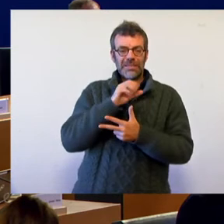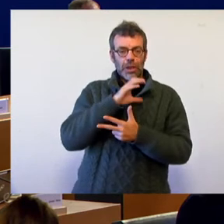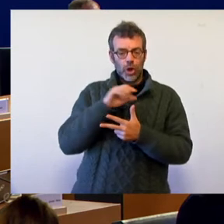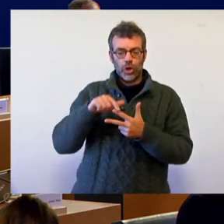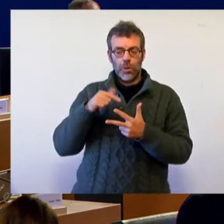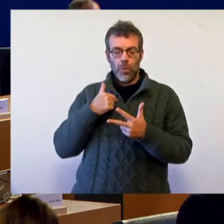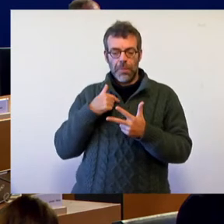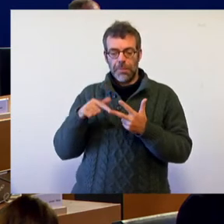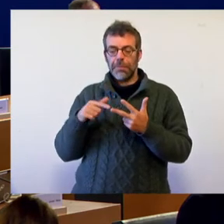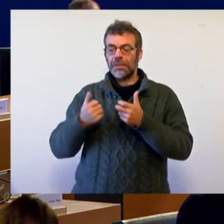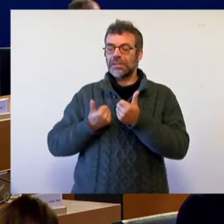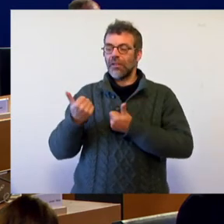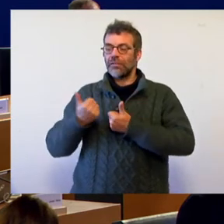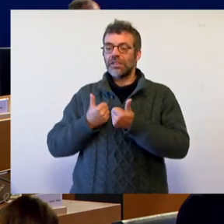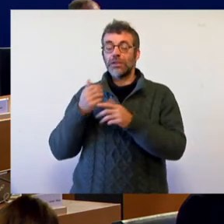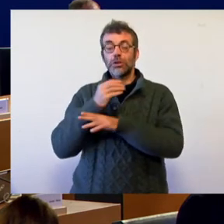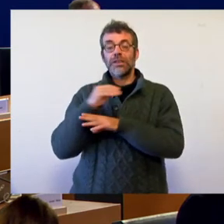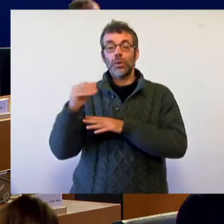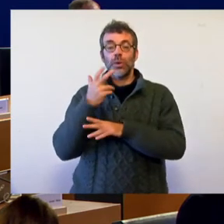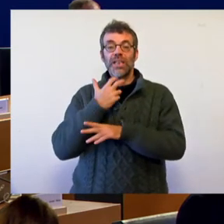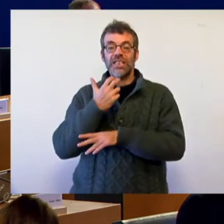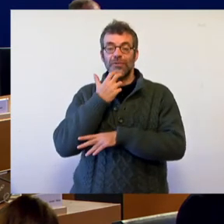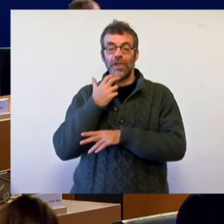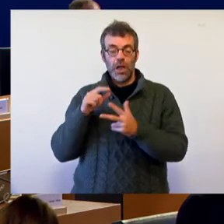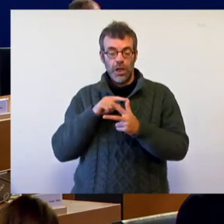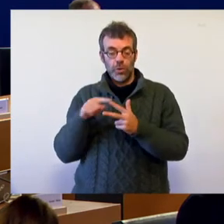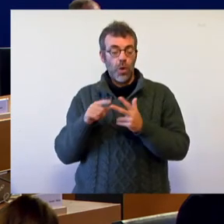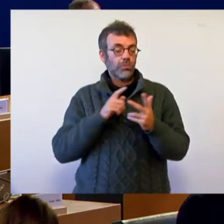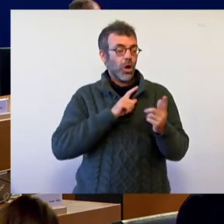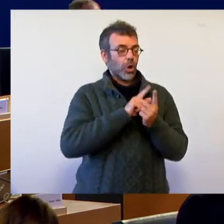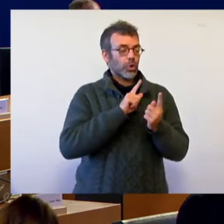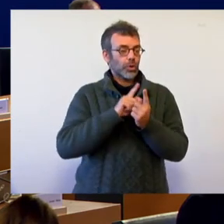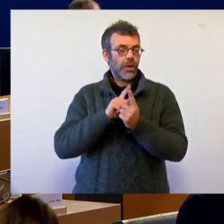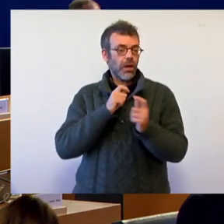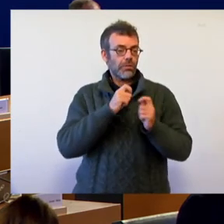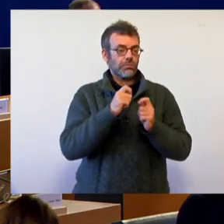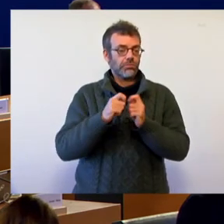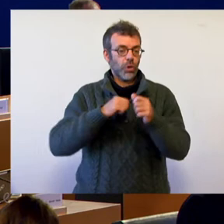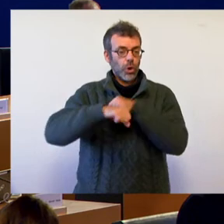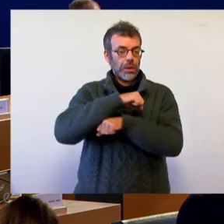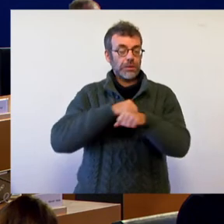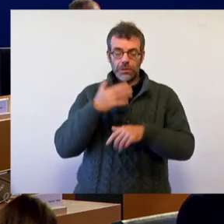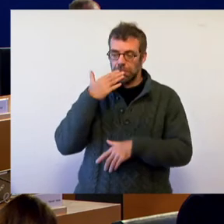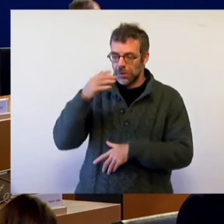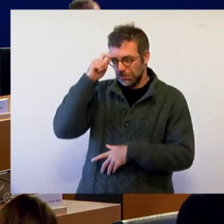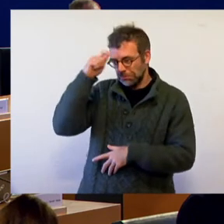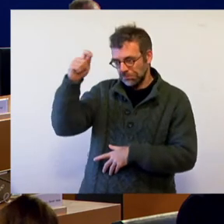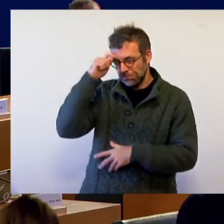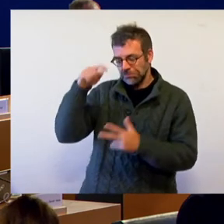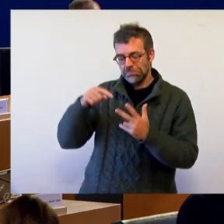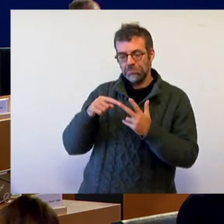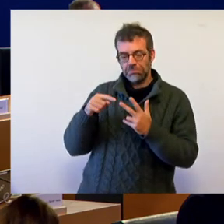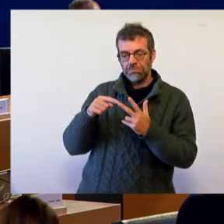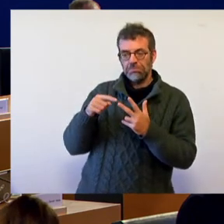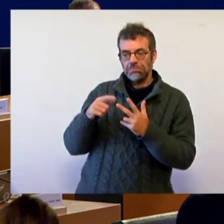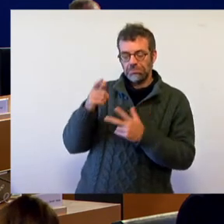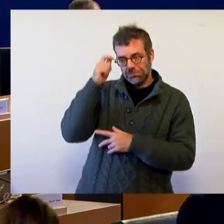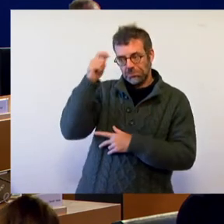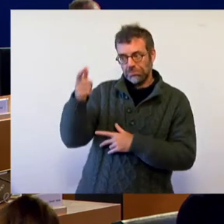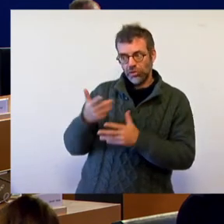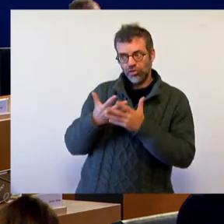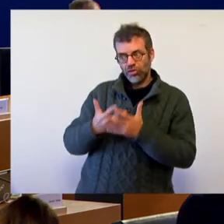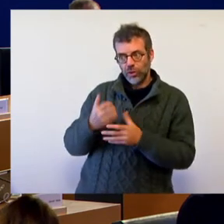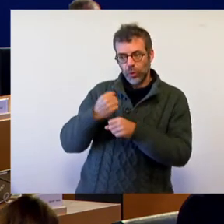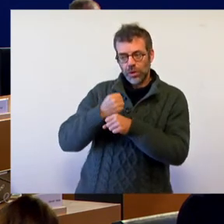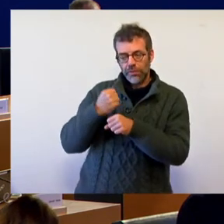civile, fonctionnaires du service auquel je tiens à rendre hommage ici parce qu'ils ont fourni un travail important. Ils ont dû faire face à une charge de